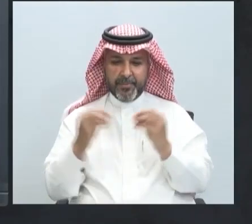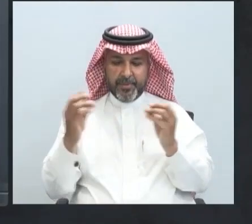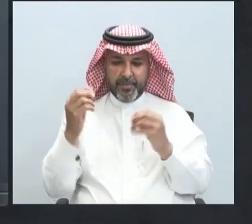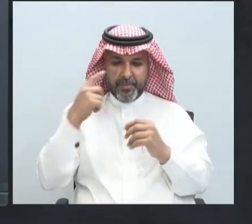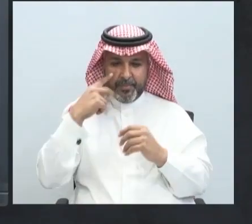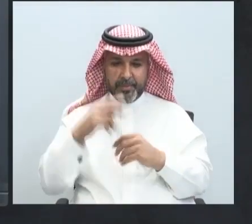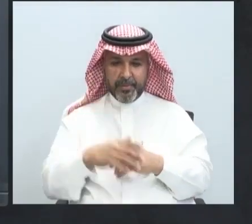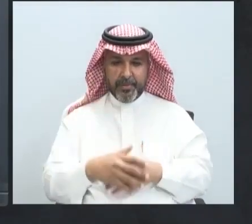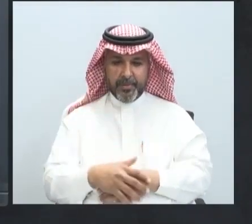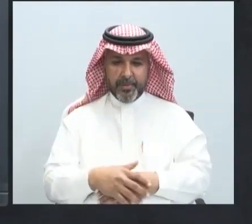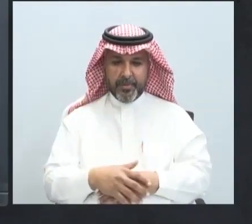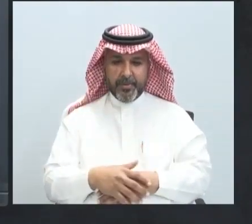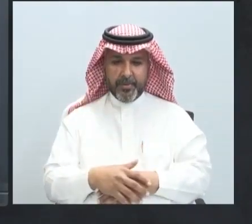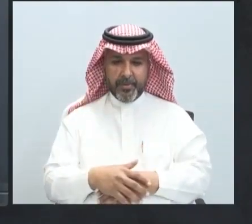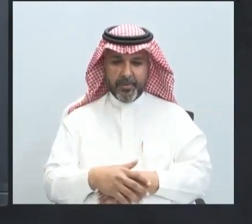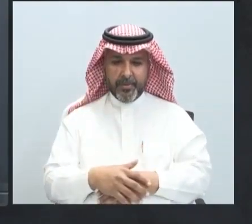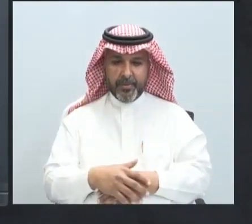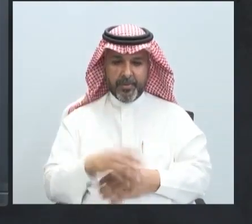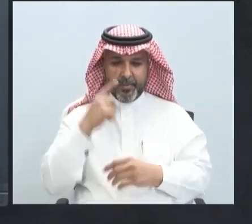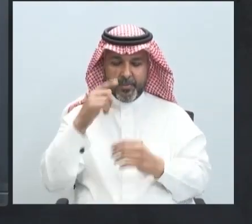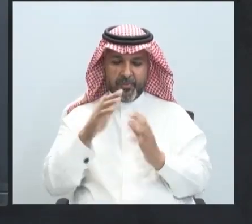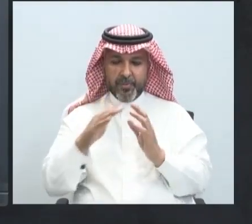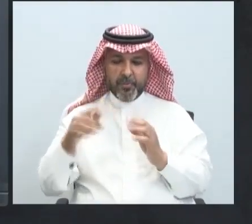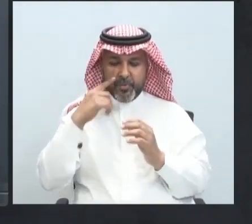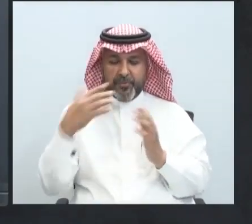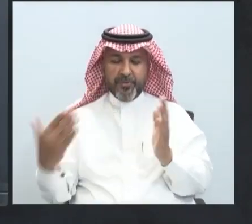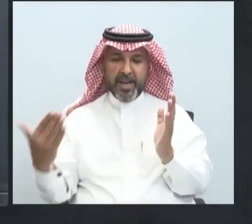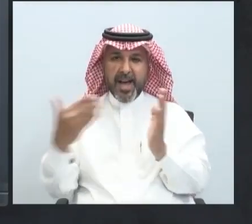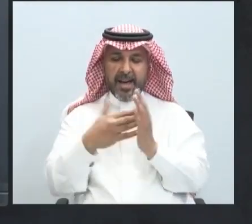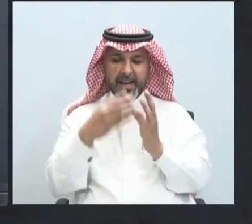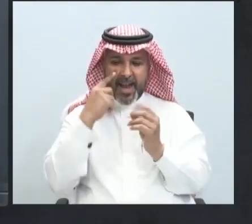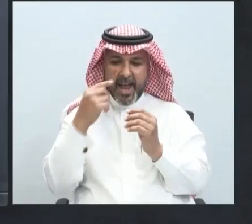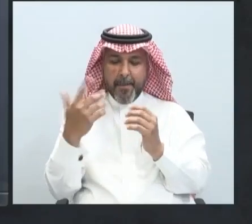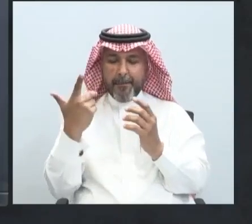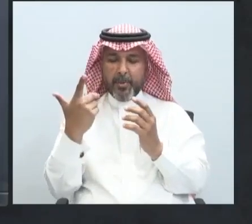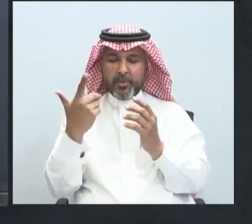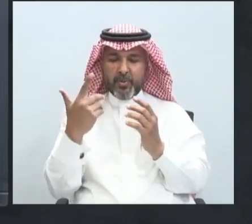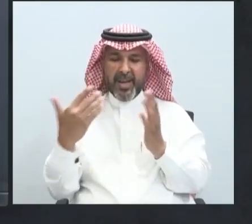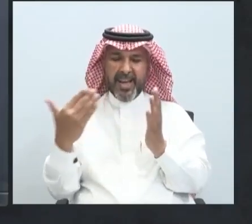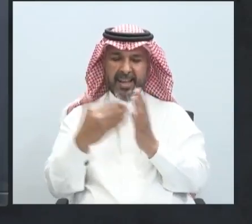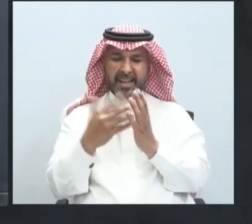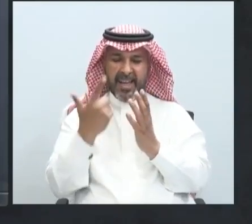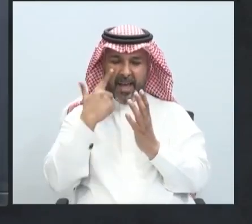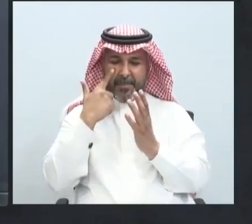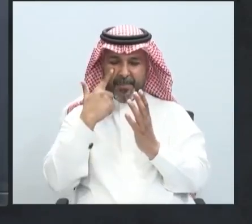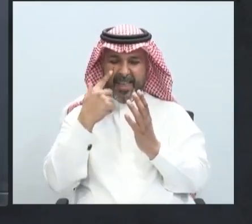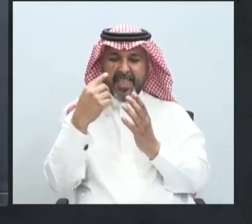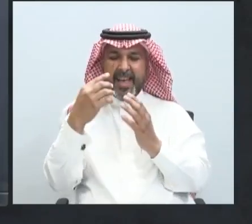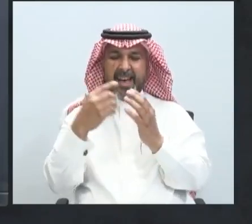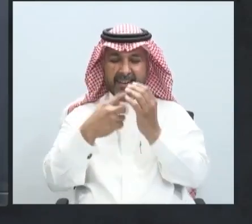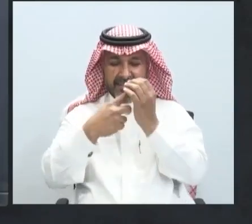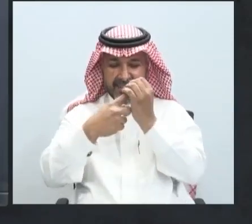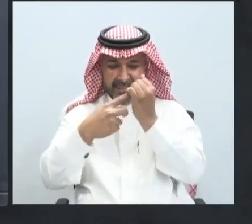الشقيقه وننتهي باربع خلايا من هذه الخلايا او الناتج النهائي من عمليه الطور او